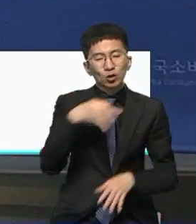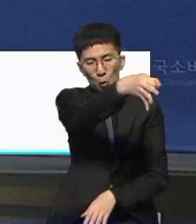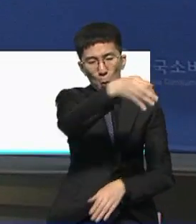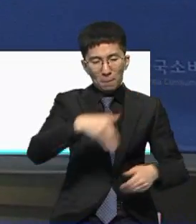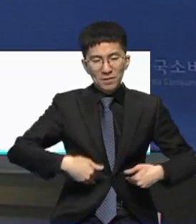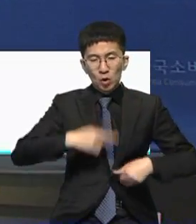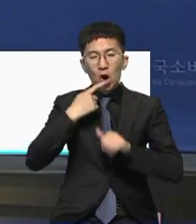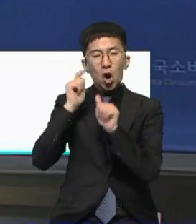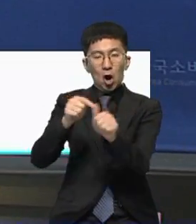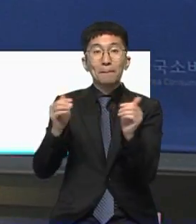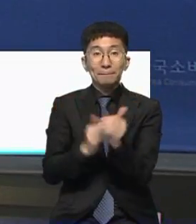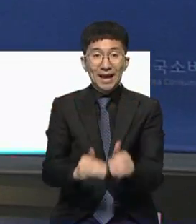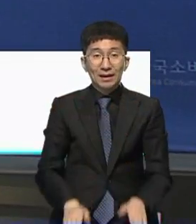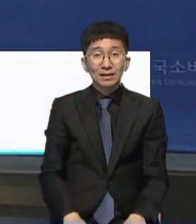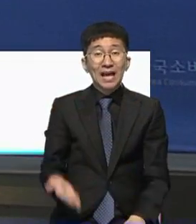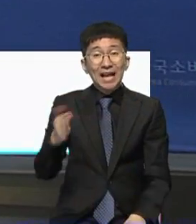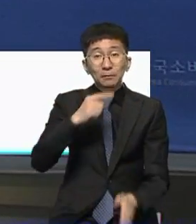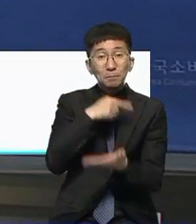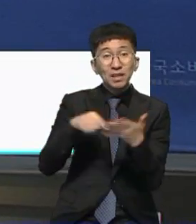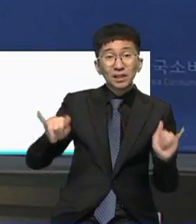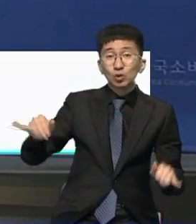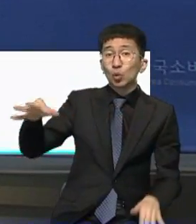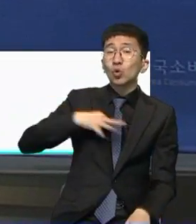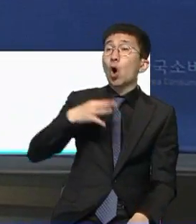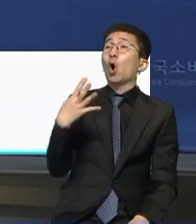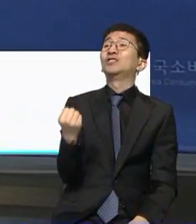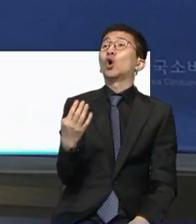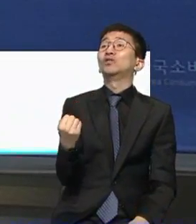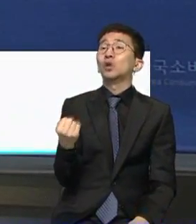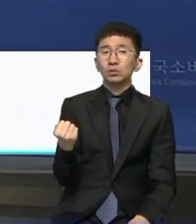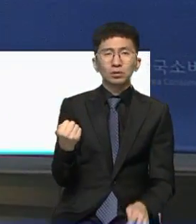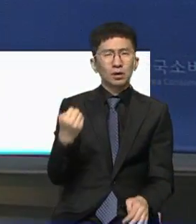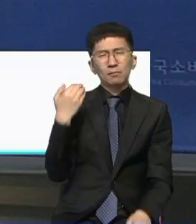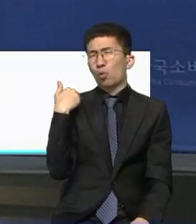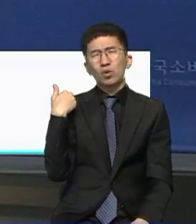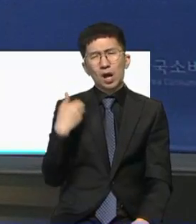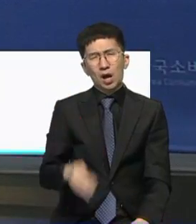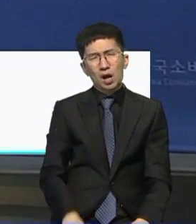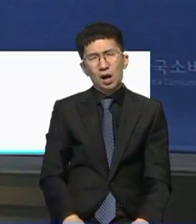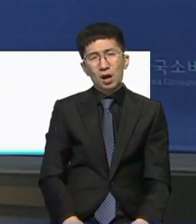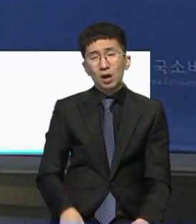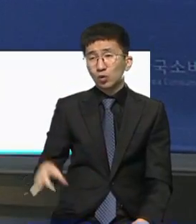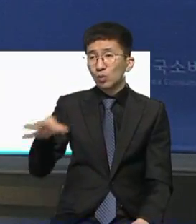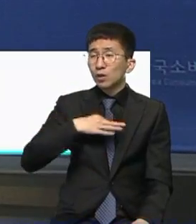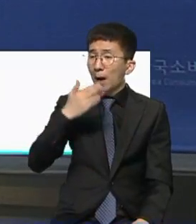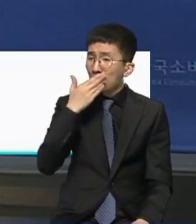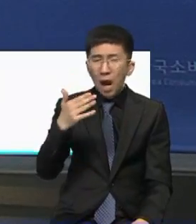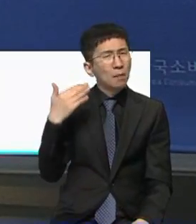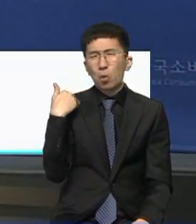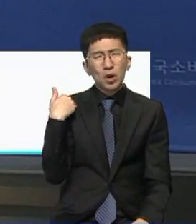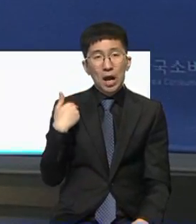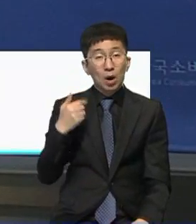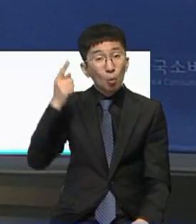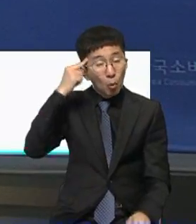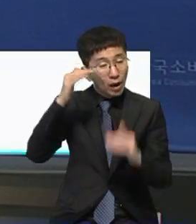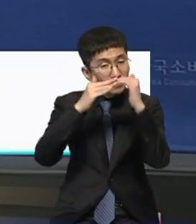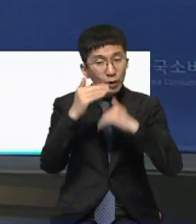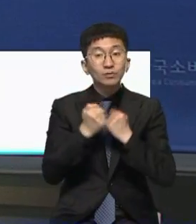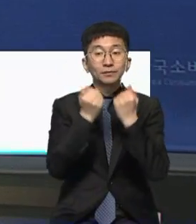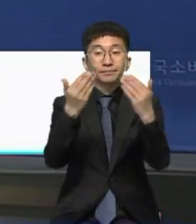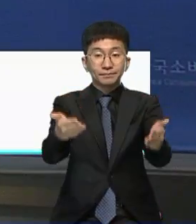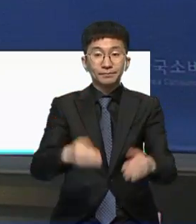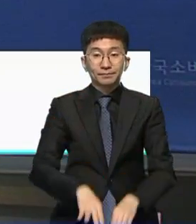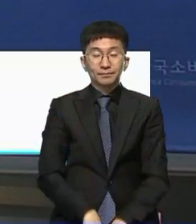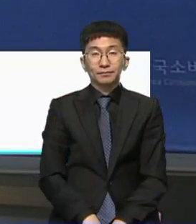한다고 결정했습니다. 하지만 피해자들이 돈을 돌려받게 될지는 확실하지 않습니다. 왜 그런지 정혜진